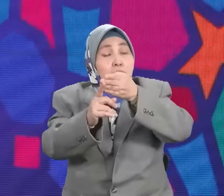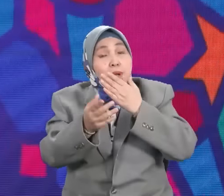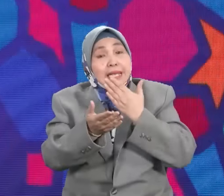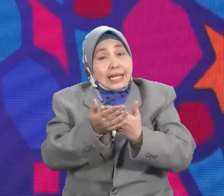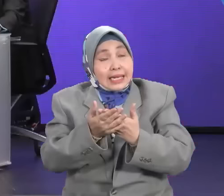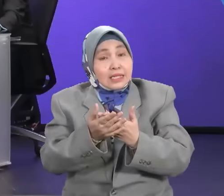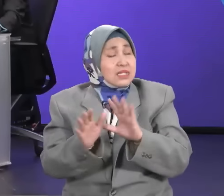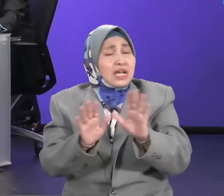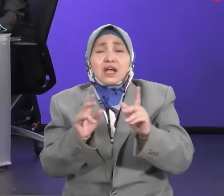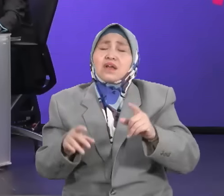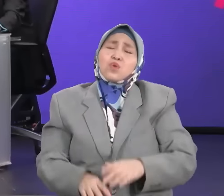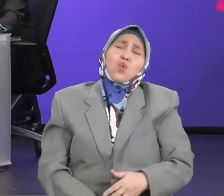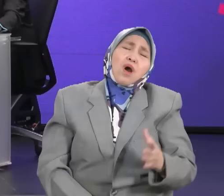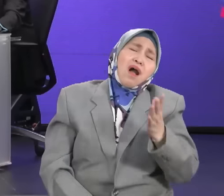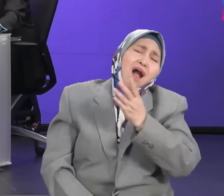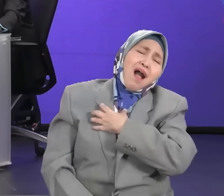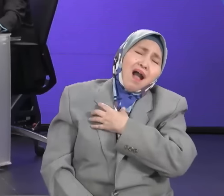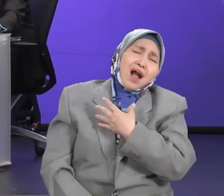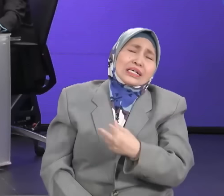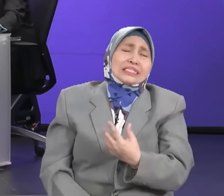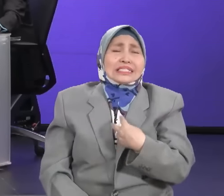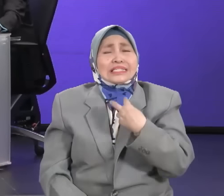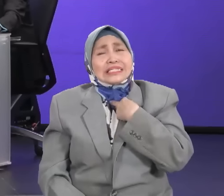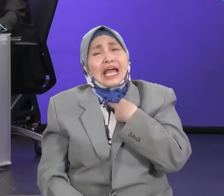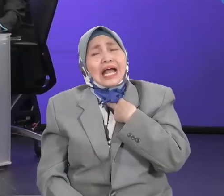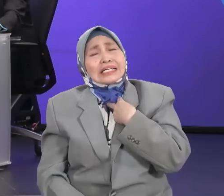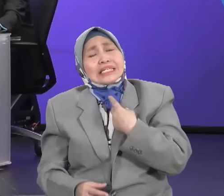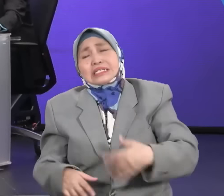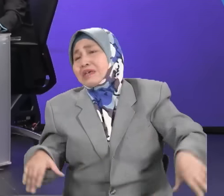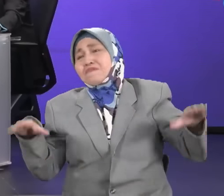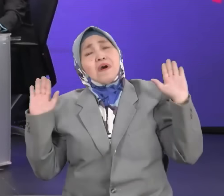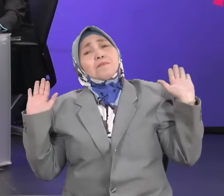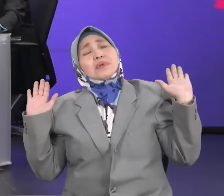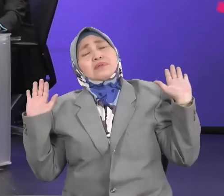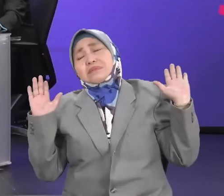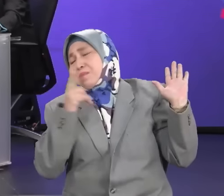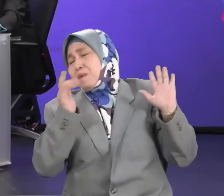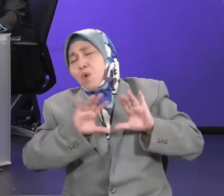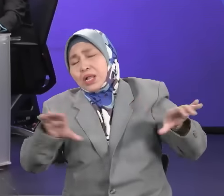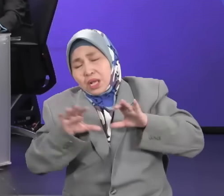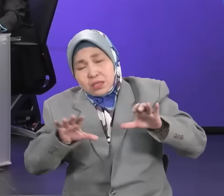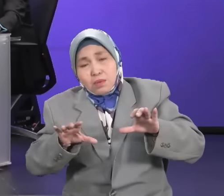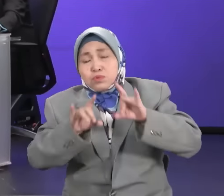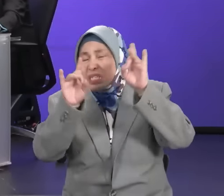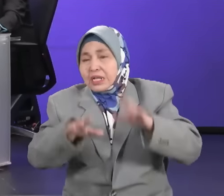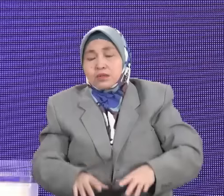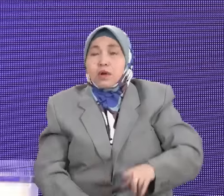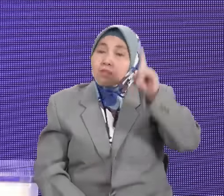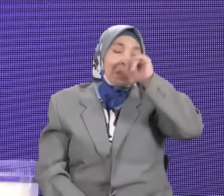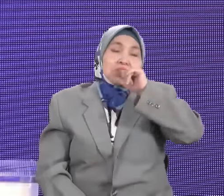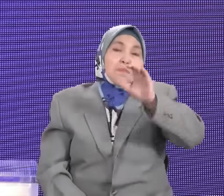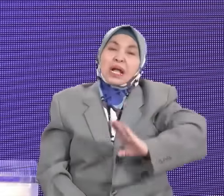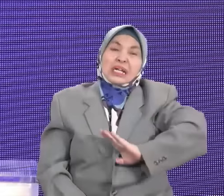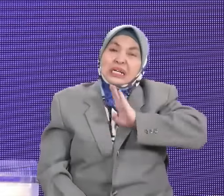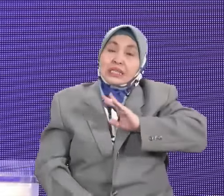kasih ujian ini besar sangat gila bisa saja maka Allah tak bangga ya tapi